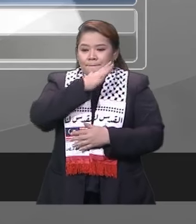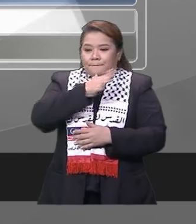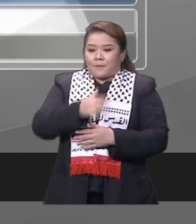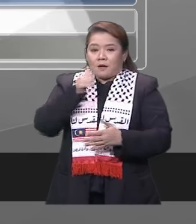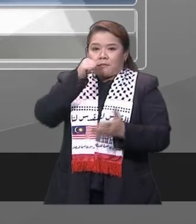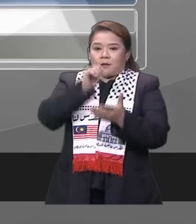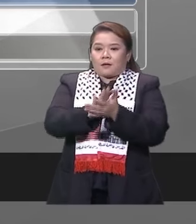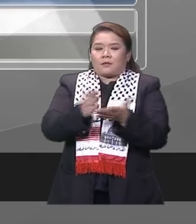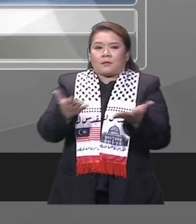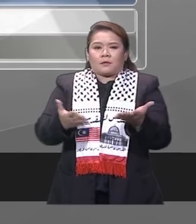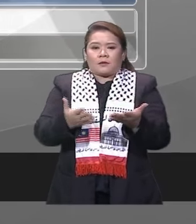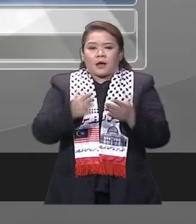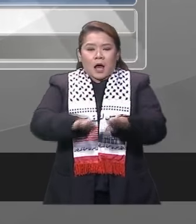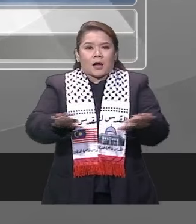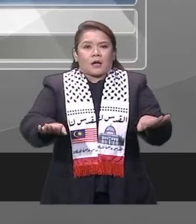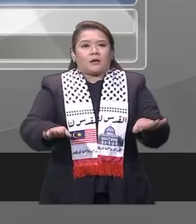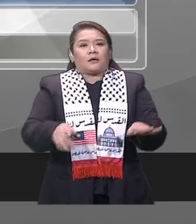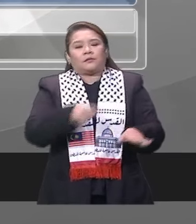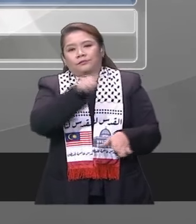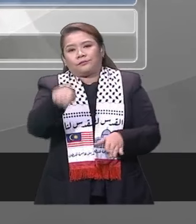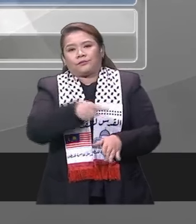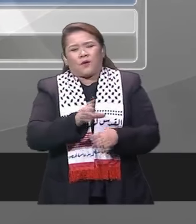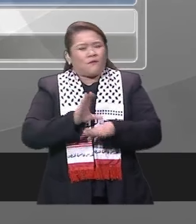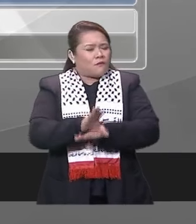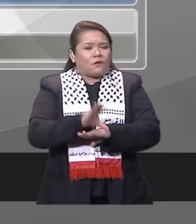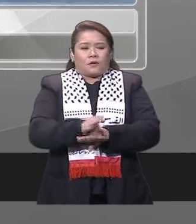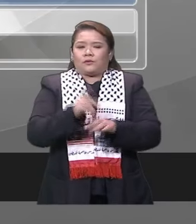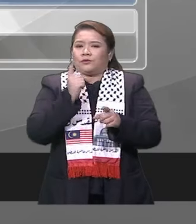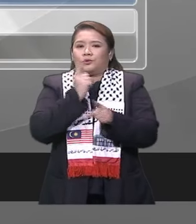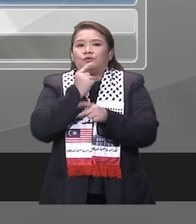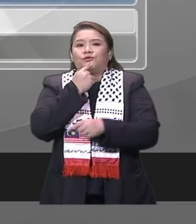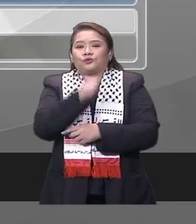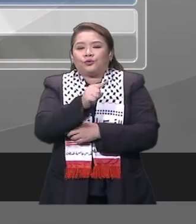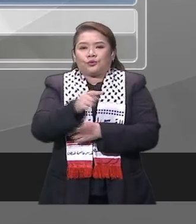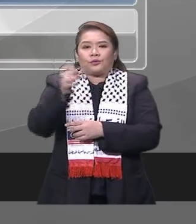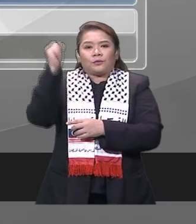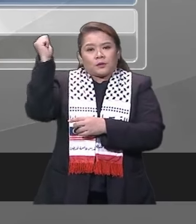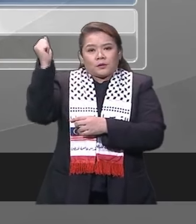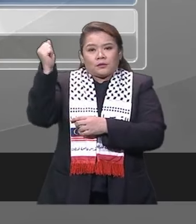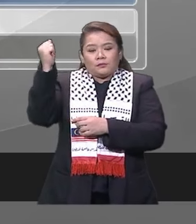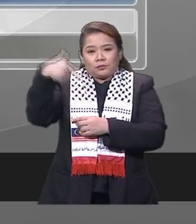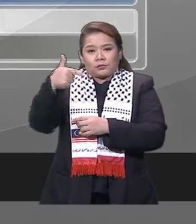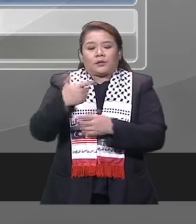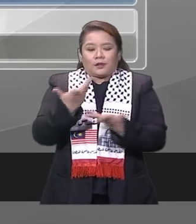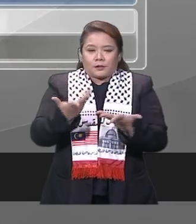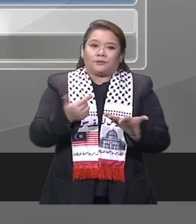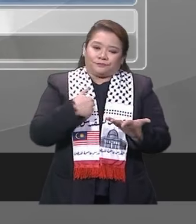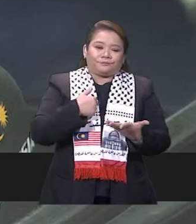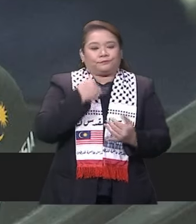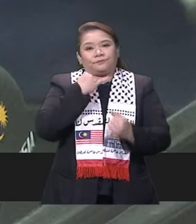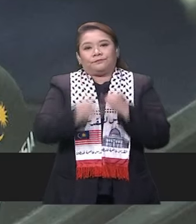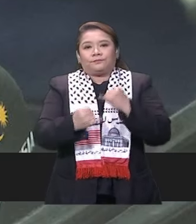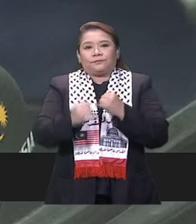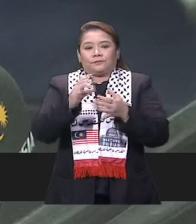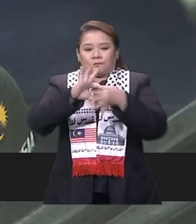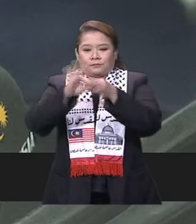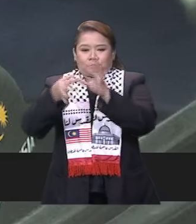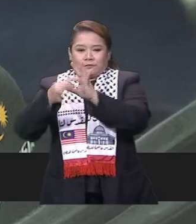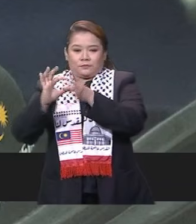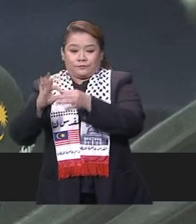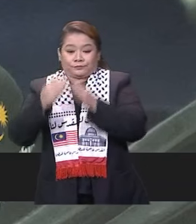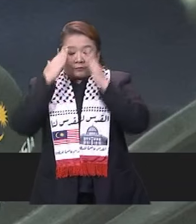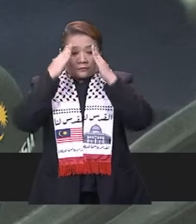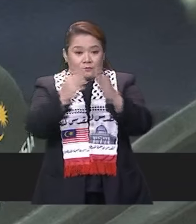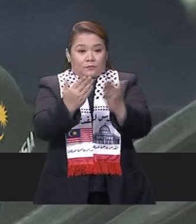my mom, my wife, my kids semua memang, dia orang dah memang force saya to retire, and I make promise to them that, okay, Paris is my last Olympic. Katanya